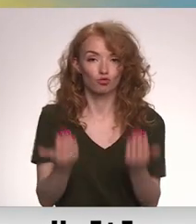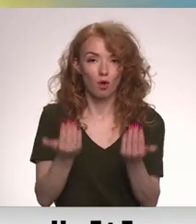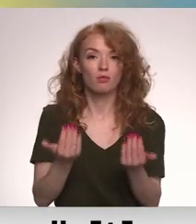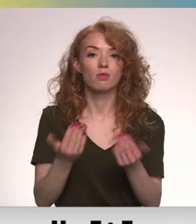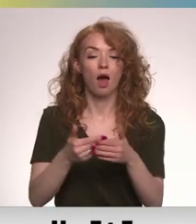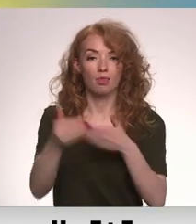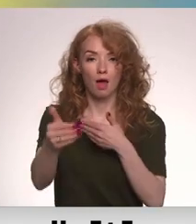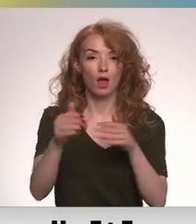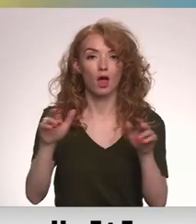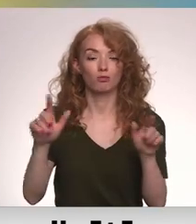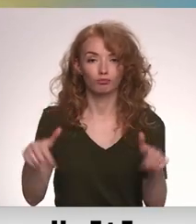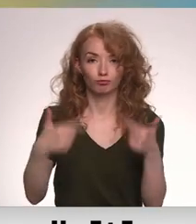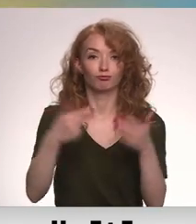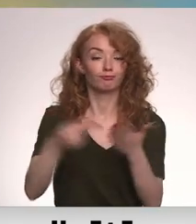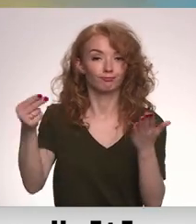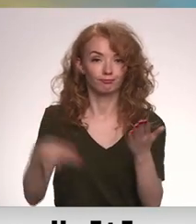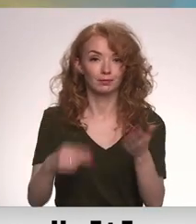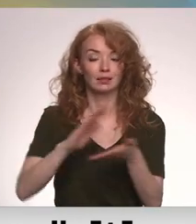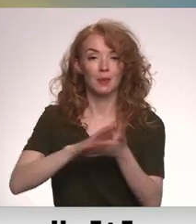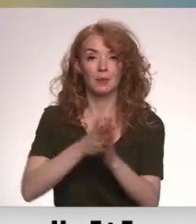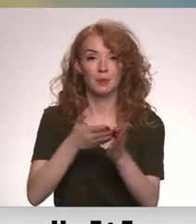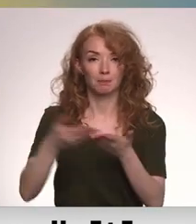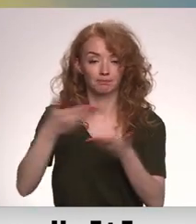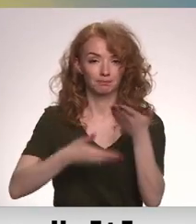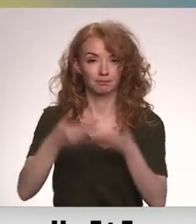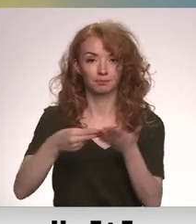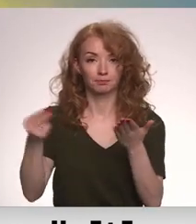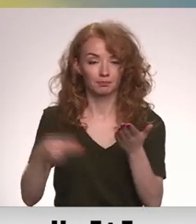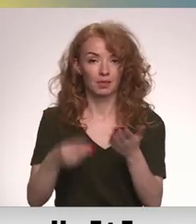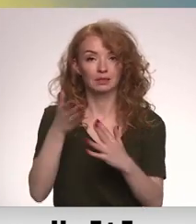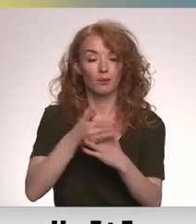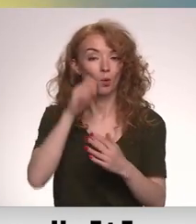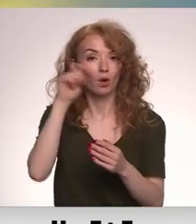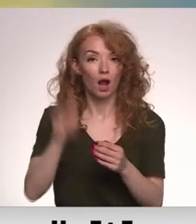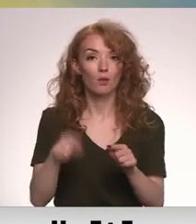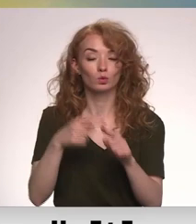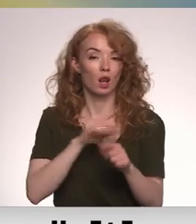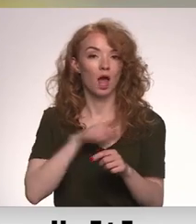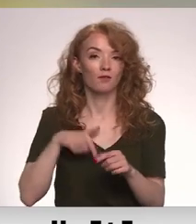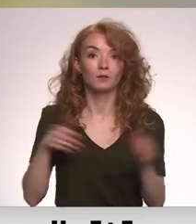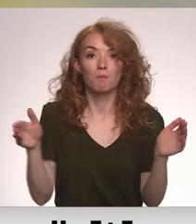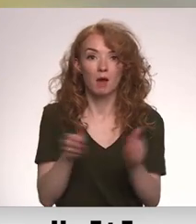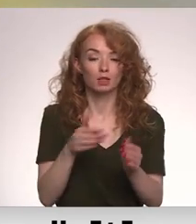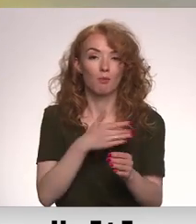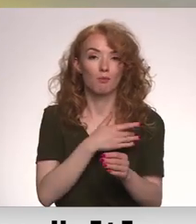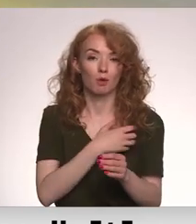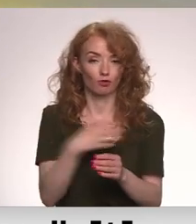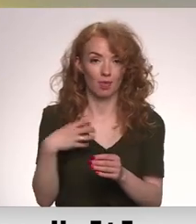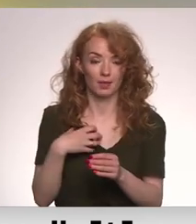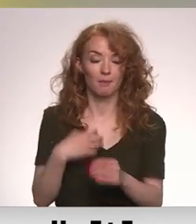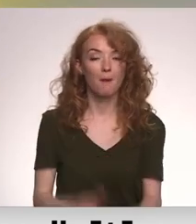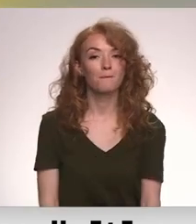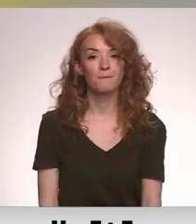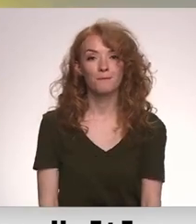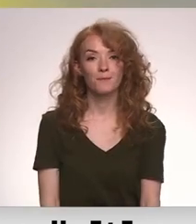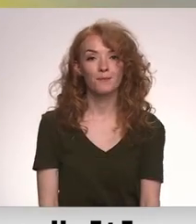attālinātā tiešraidē tika parakstīts sadarbības memorands starp vairākām Ukrainas un Latvijas mazajām pašvaldībām. Un plašāk